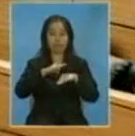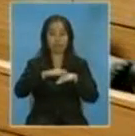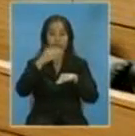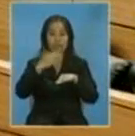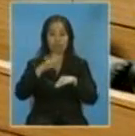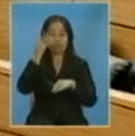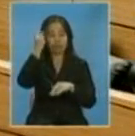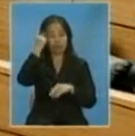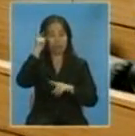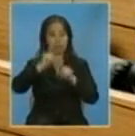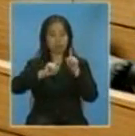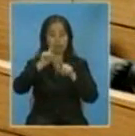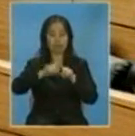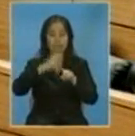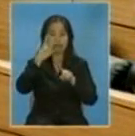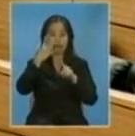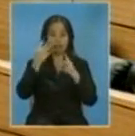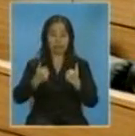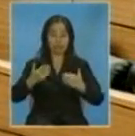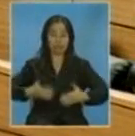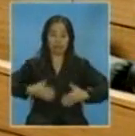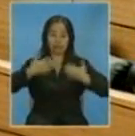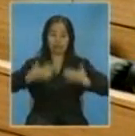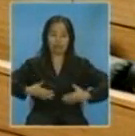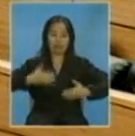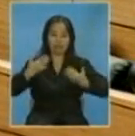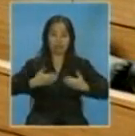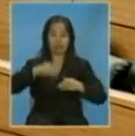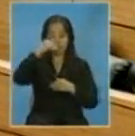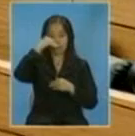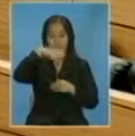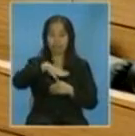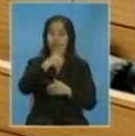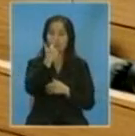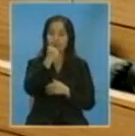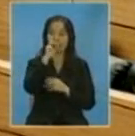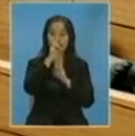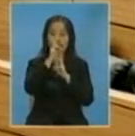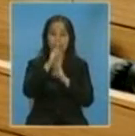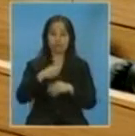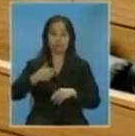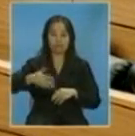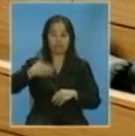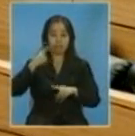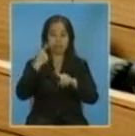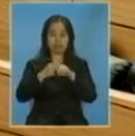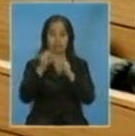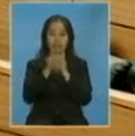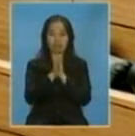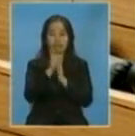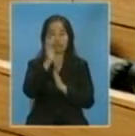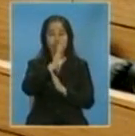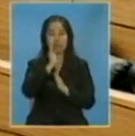ณ์อากาศไว้ครับว่าเมษานี้จะร้อนจนเลือดไหลออกจมูกนะพยายามหาเรื่องร้อนๆเข้ามาครับ